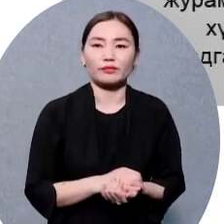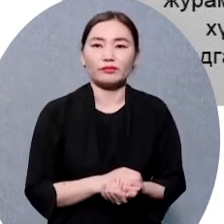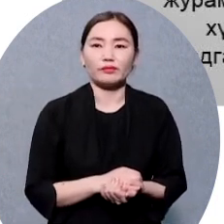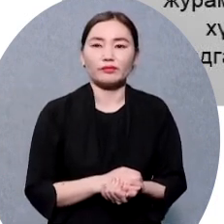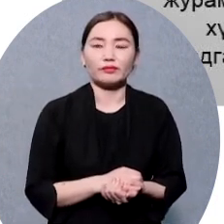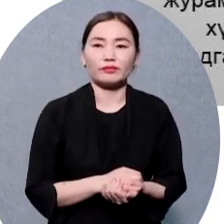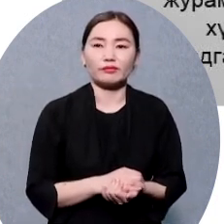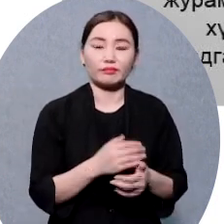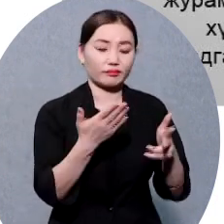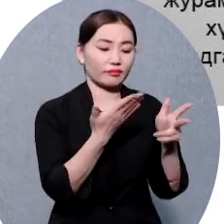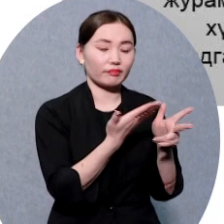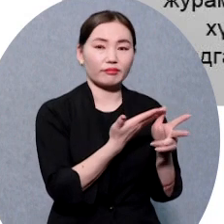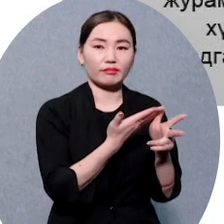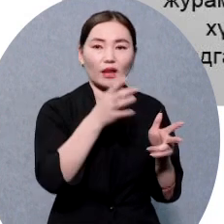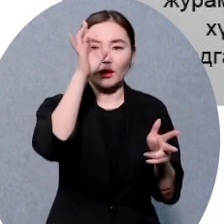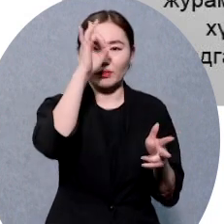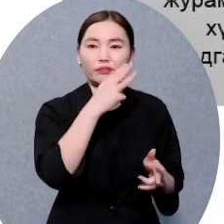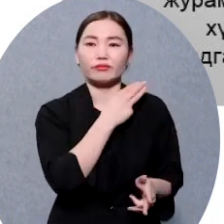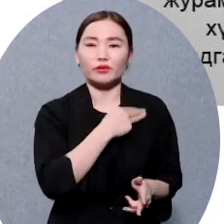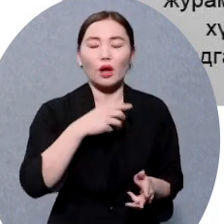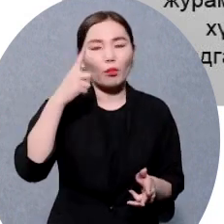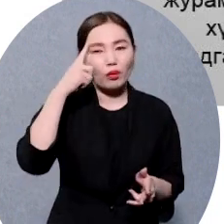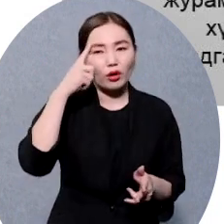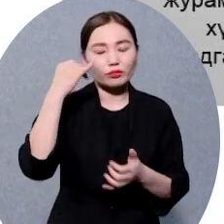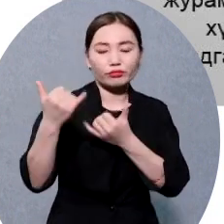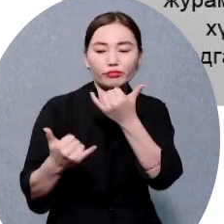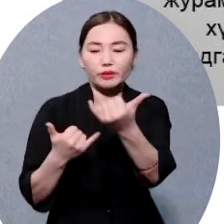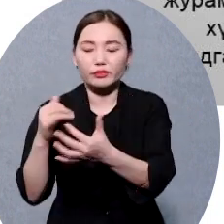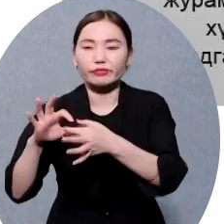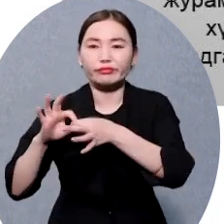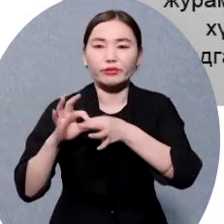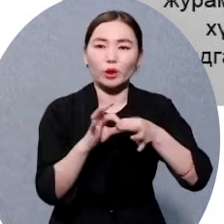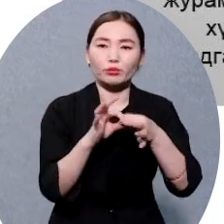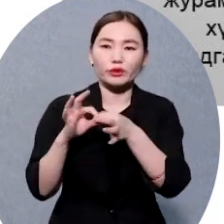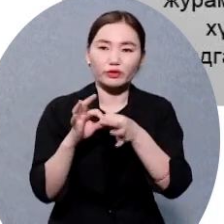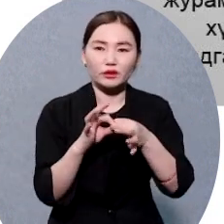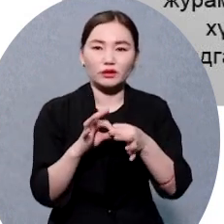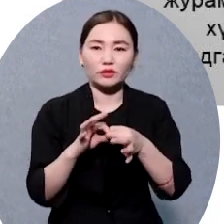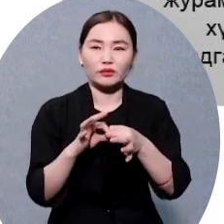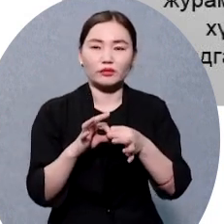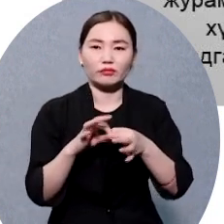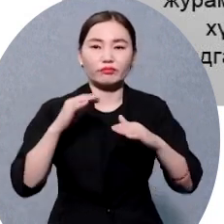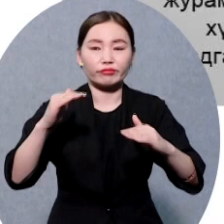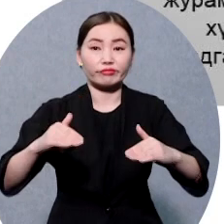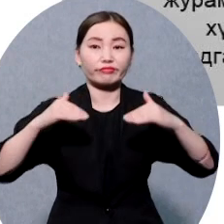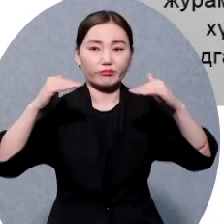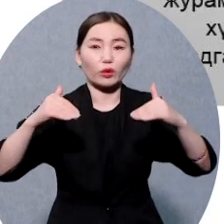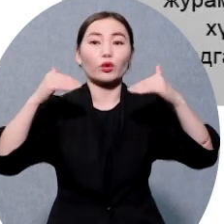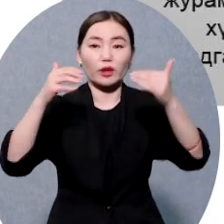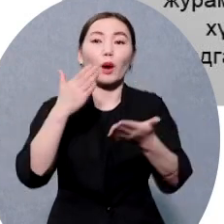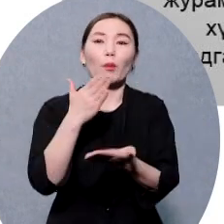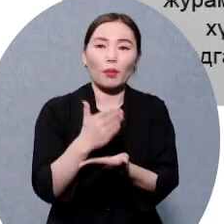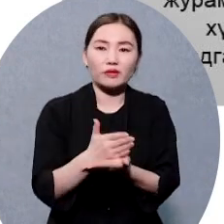одоо уншлаг зан үйлийн одоо үлийг ерөөс Монгол уламжлалт соёлтойгоо холбож нийцүүлээд